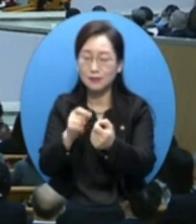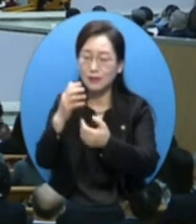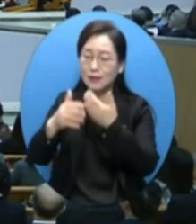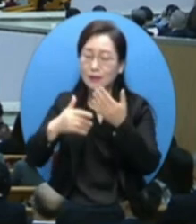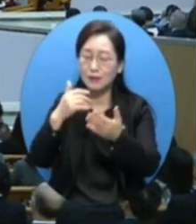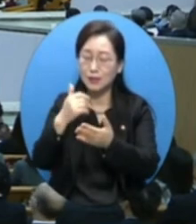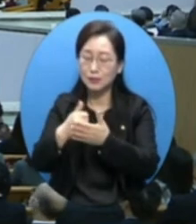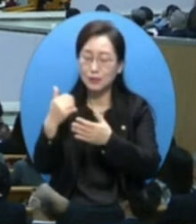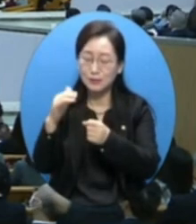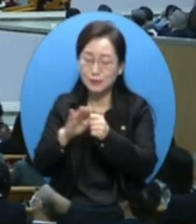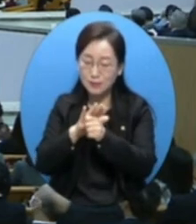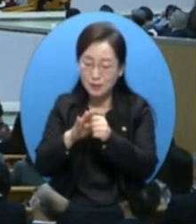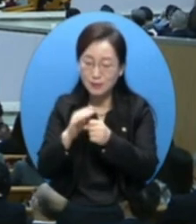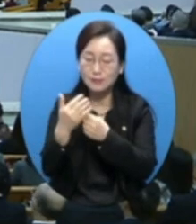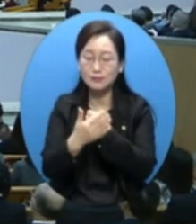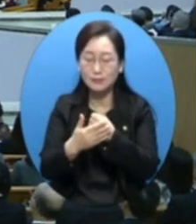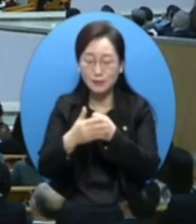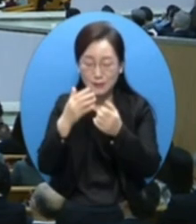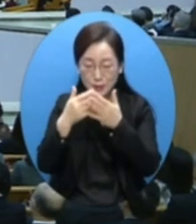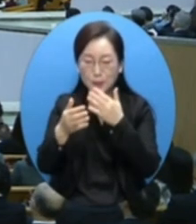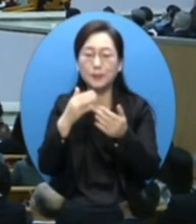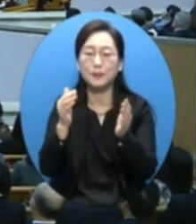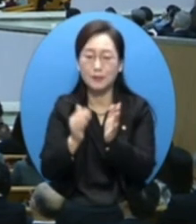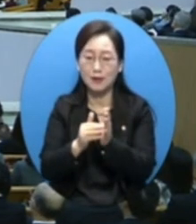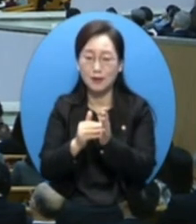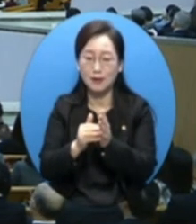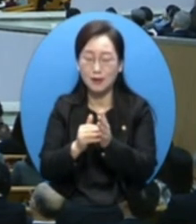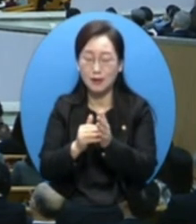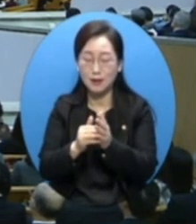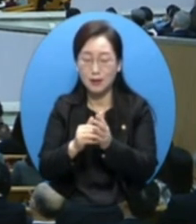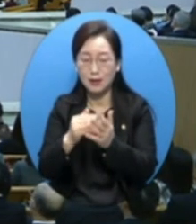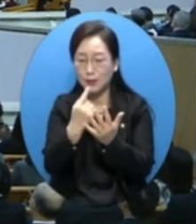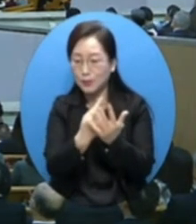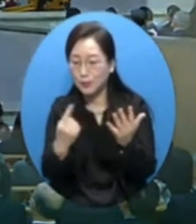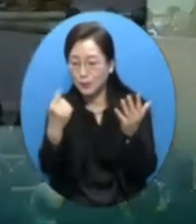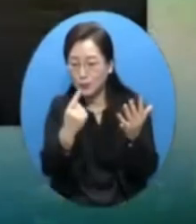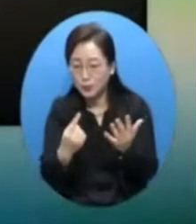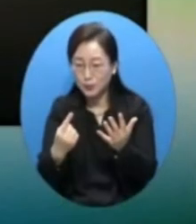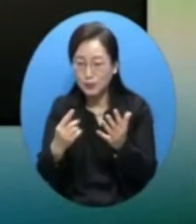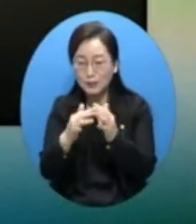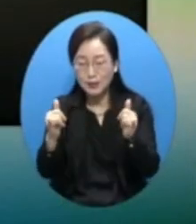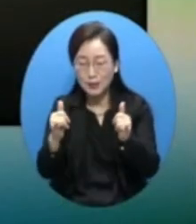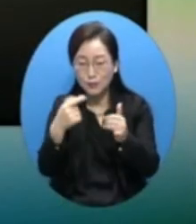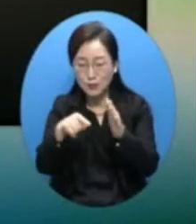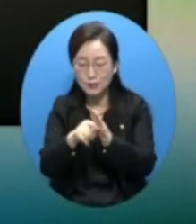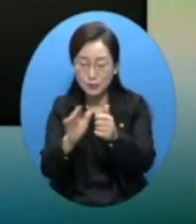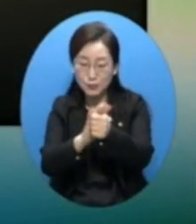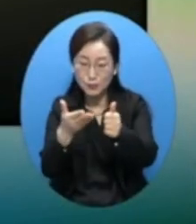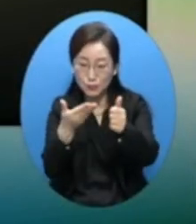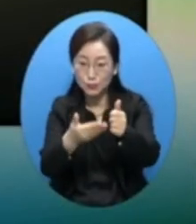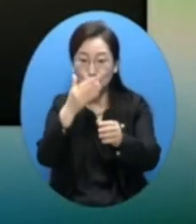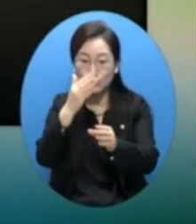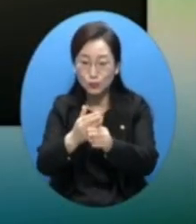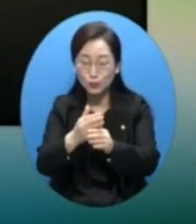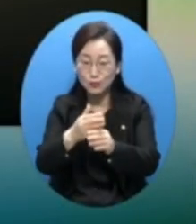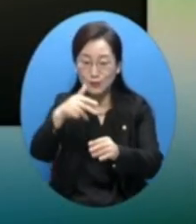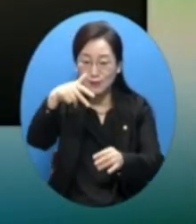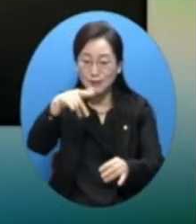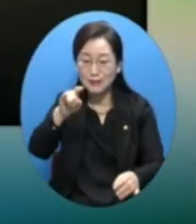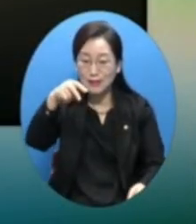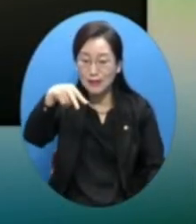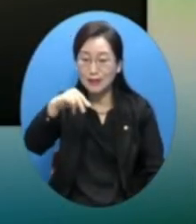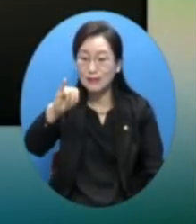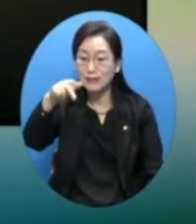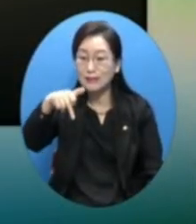사랑의 은혜를 체험하고 스웨덴이 여기서 성교 살아가는 제시카 윤 선교사님의 이야기를 소개하길 원합니다